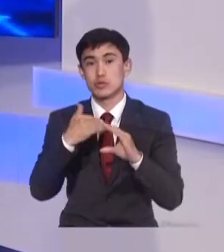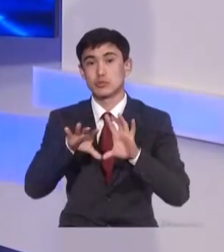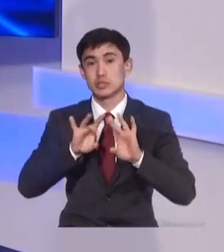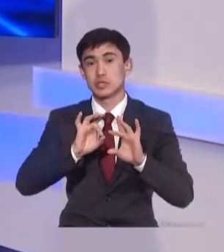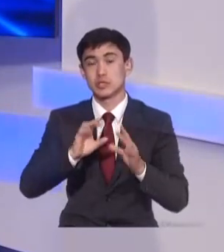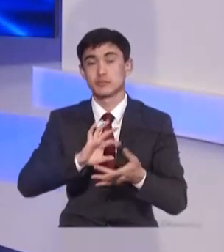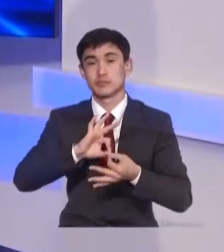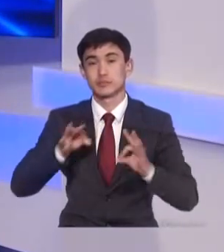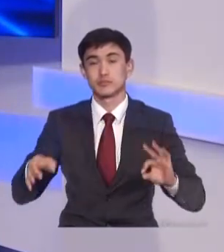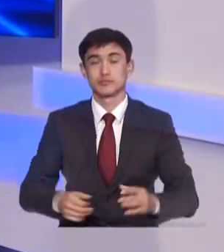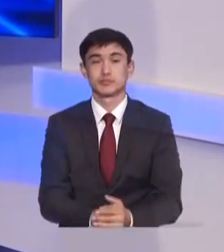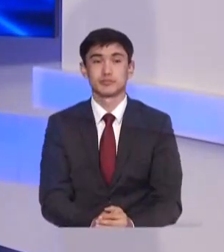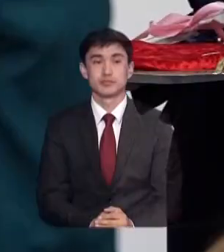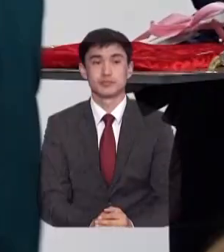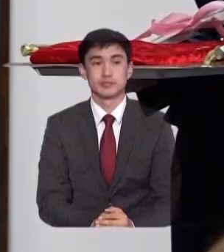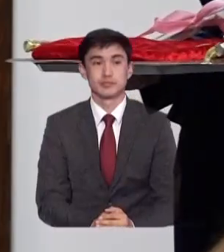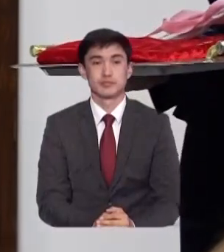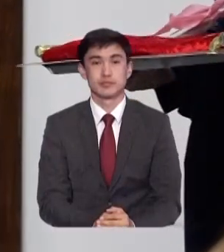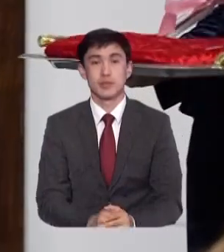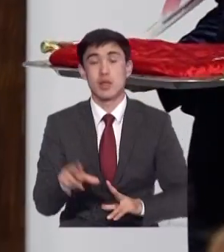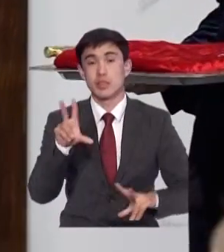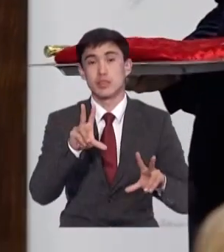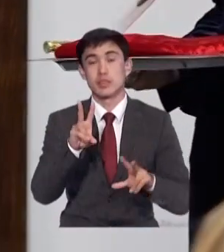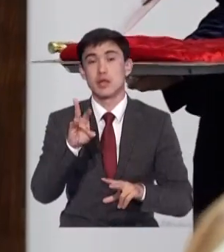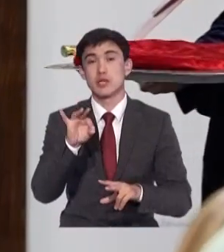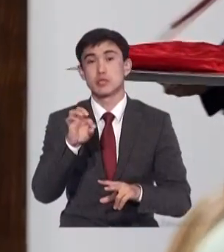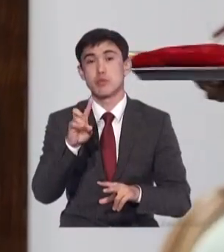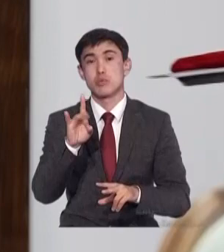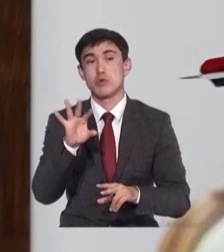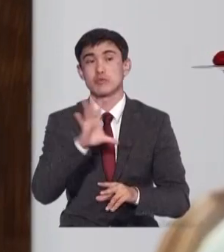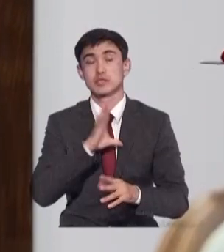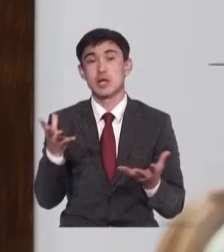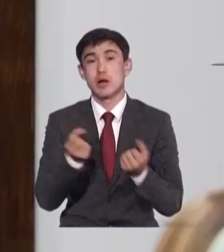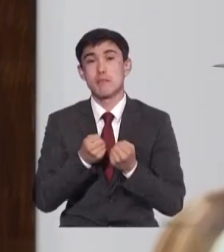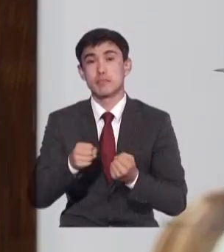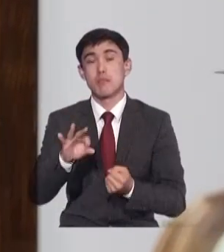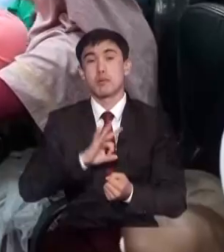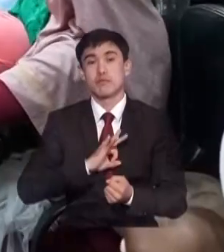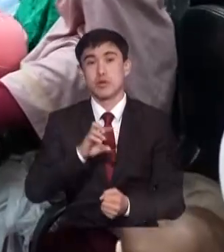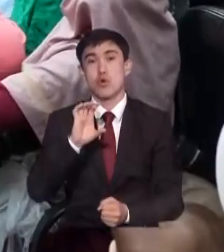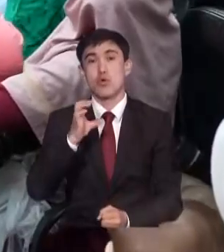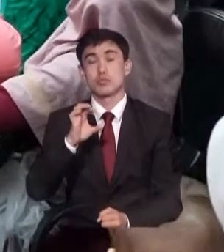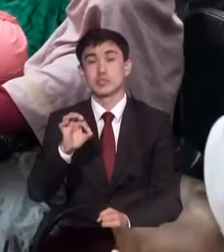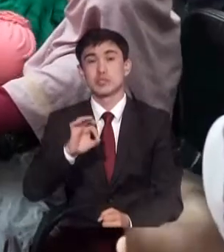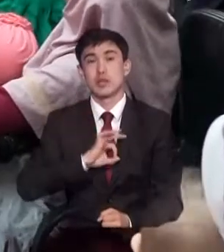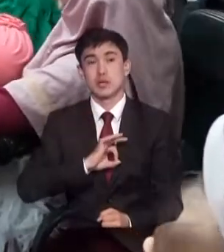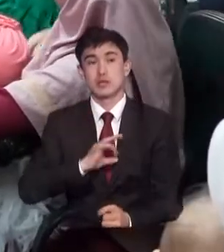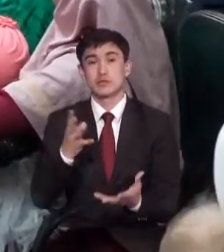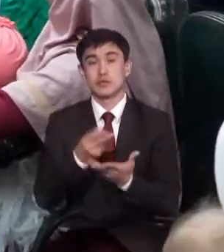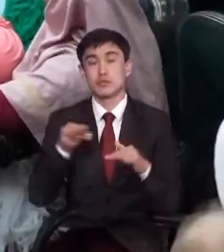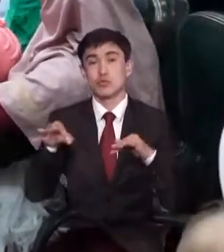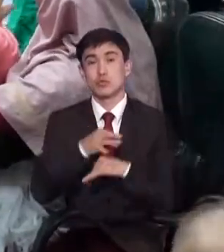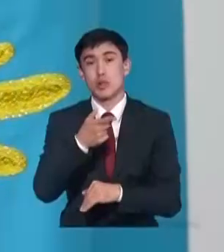наша съемочная группа. Надежда Берекмуинова стала обладательницей подвески «Көмес алха». Вместе со своим